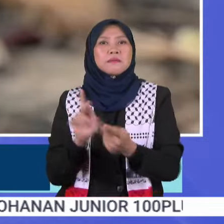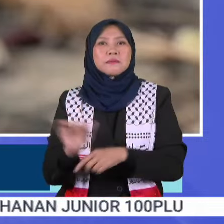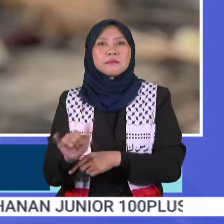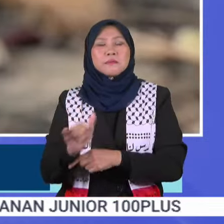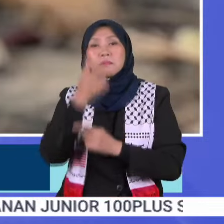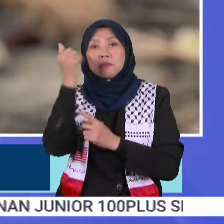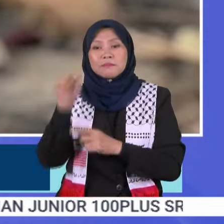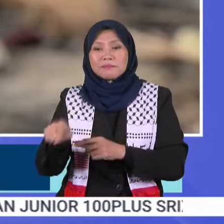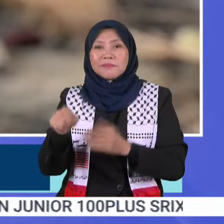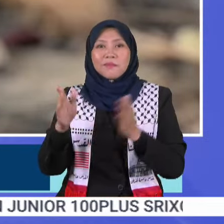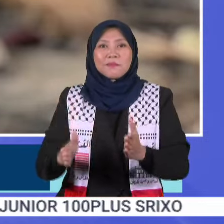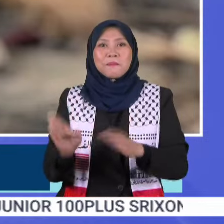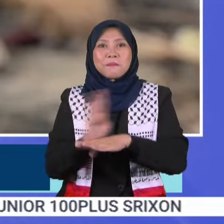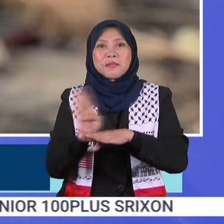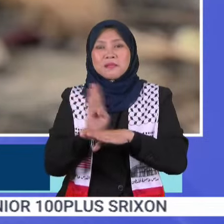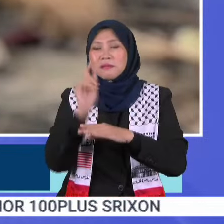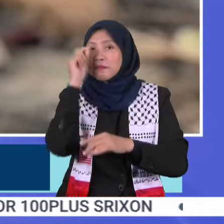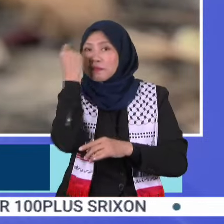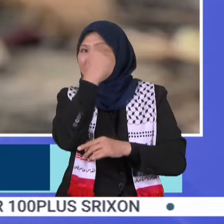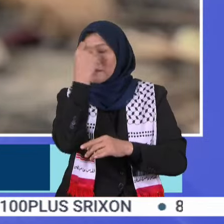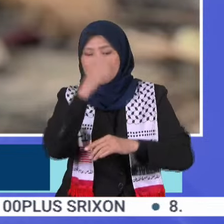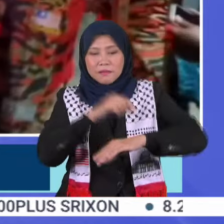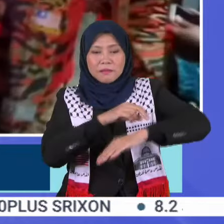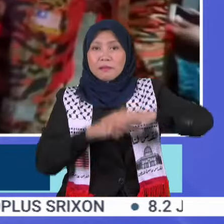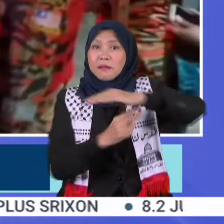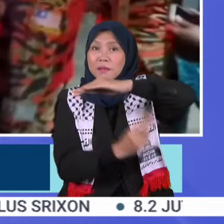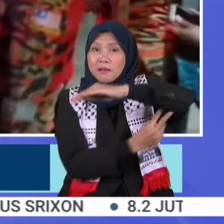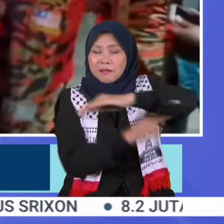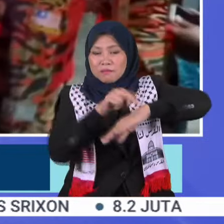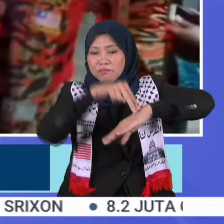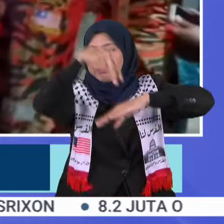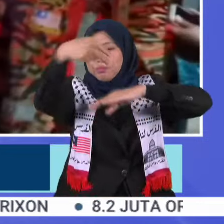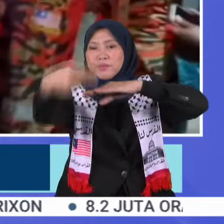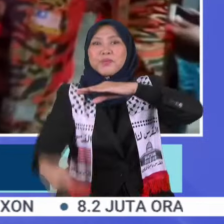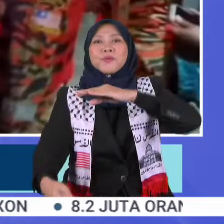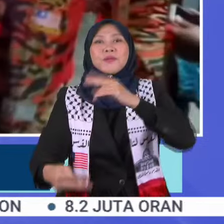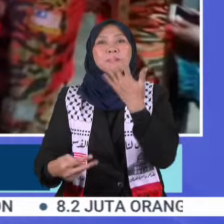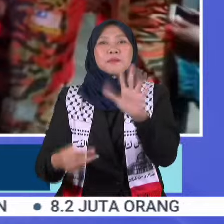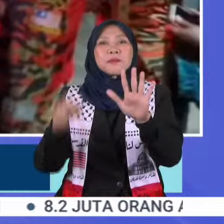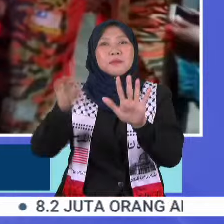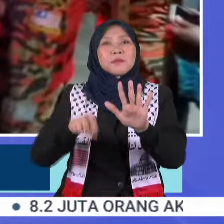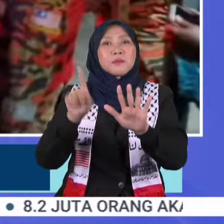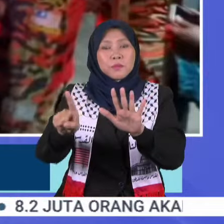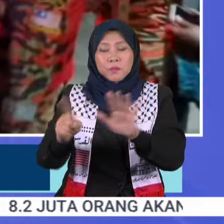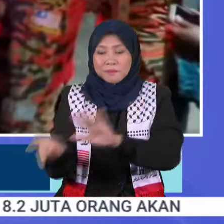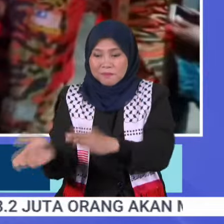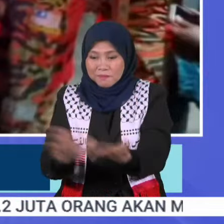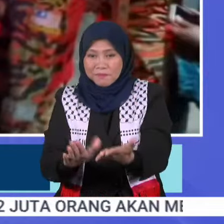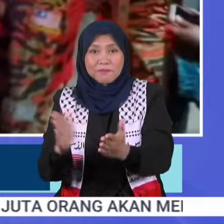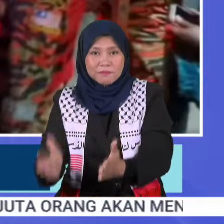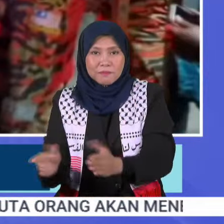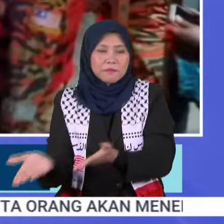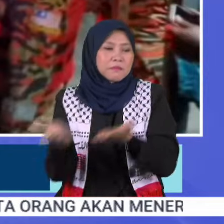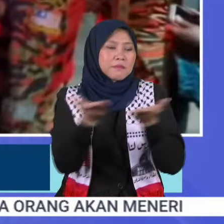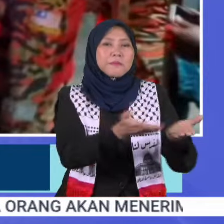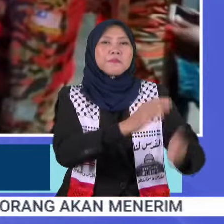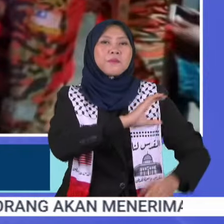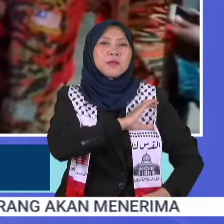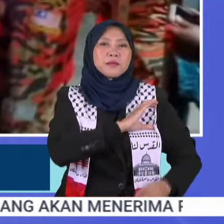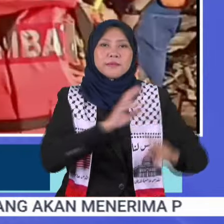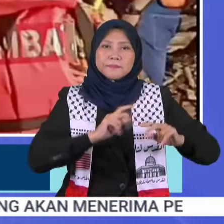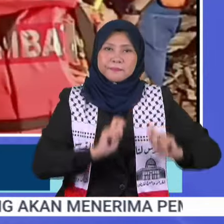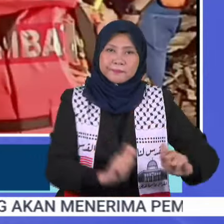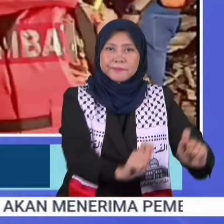selepas terjun dari atas jambatan Tendong Pasir Mas 15 Januari lalu. mayat diserah kepada polis untuk tindakan